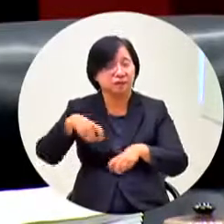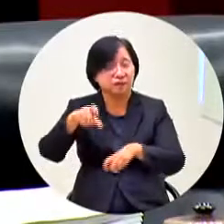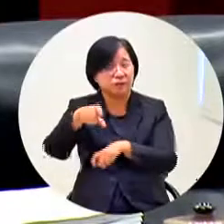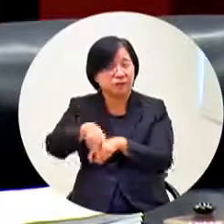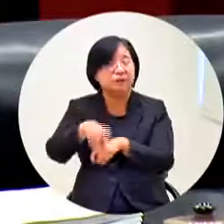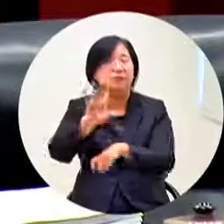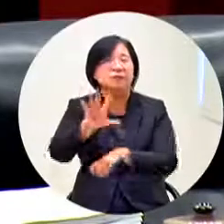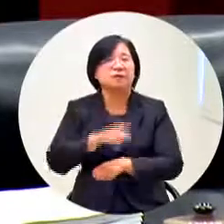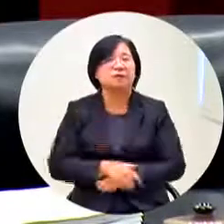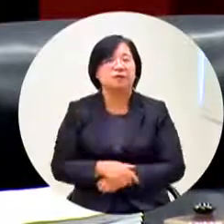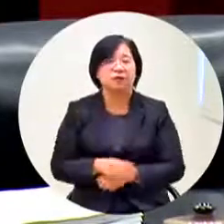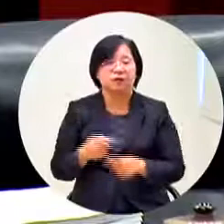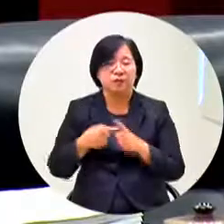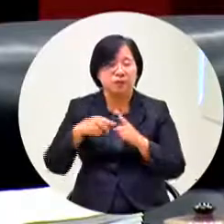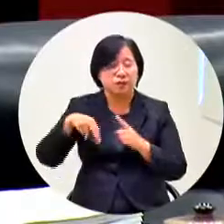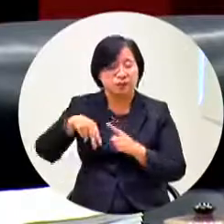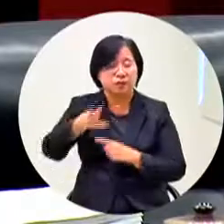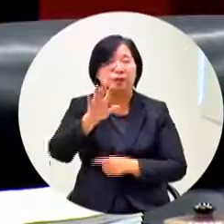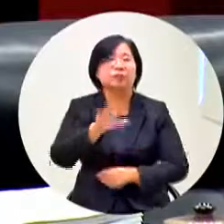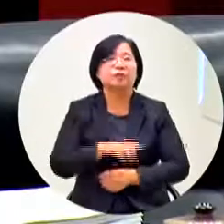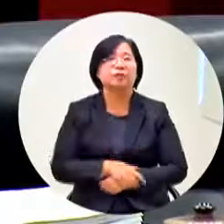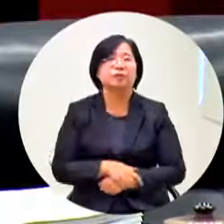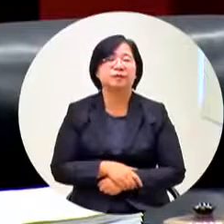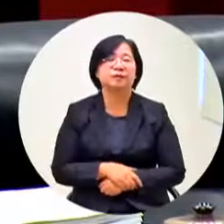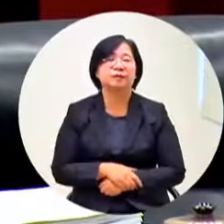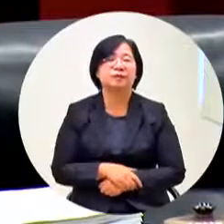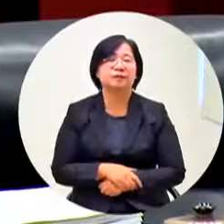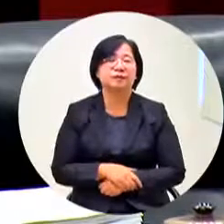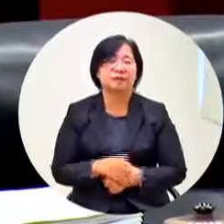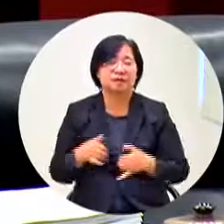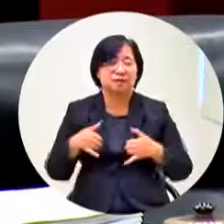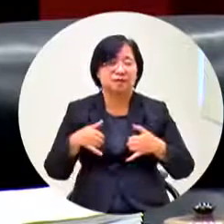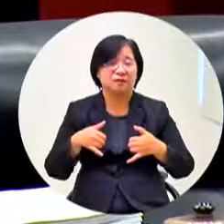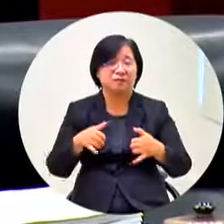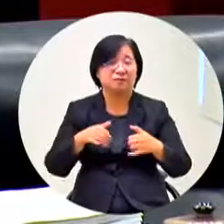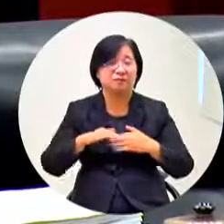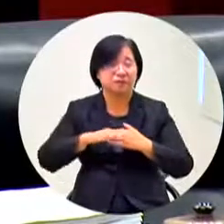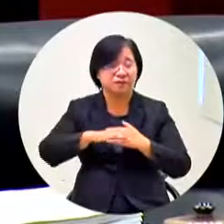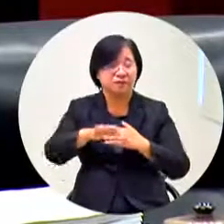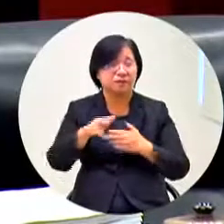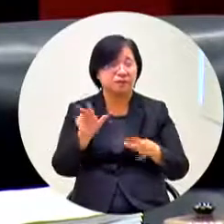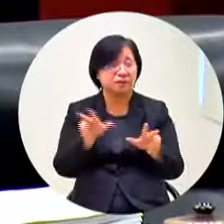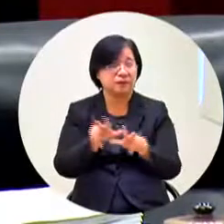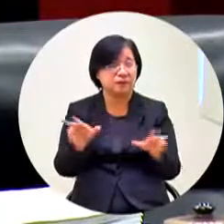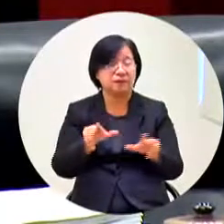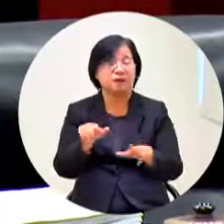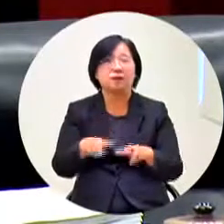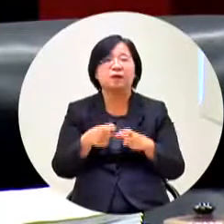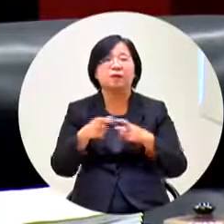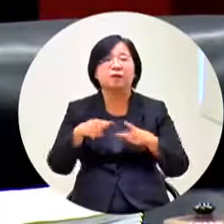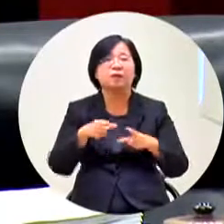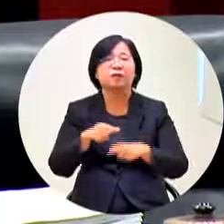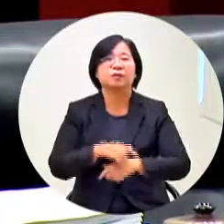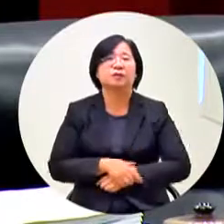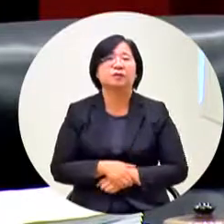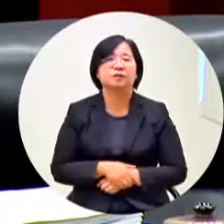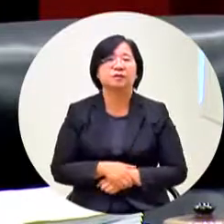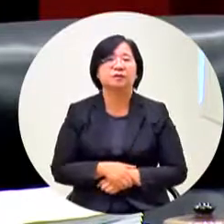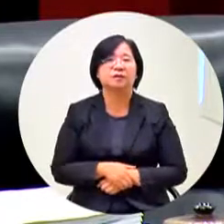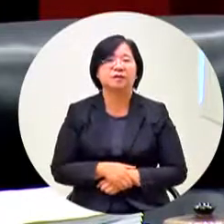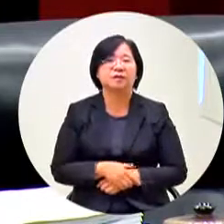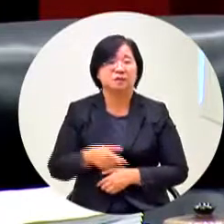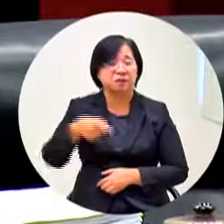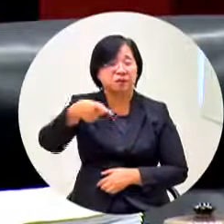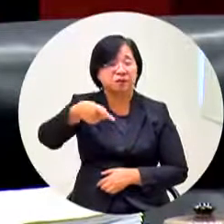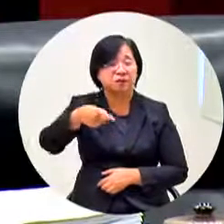那整个路面是整个平面图是这样哈，我刚刚讲那个公园是这里，那这个 P 的地方